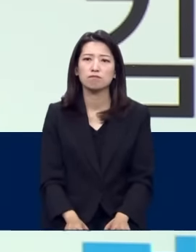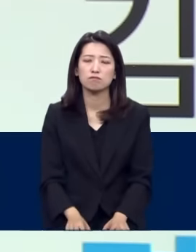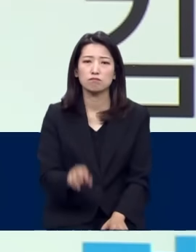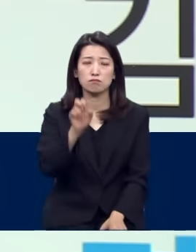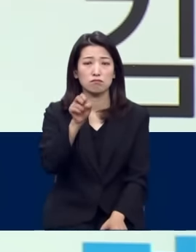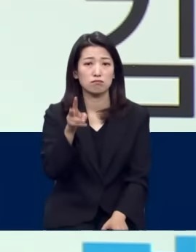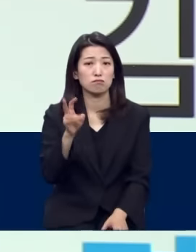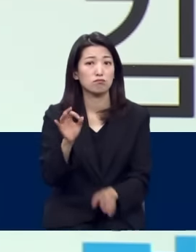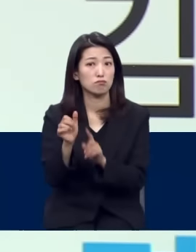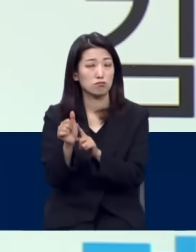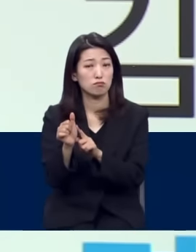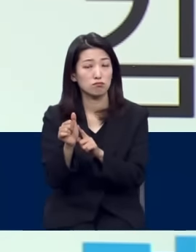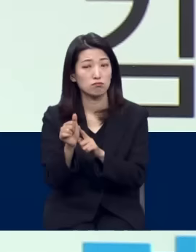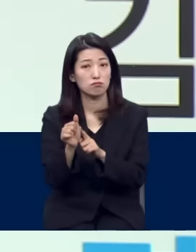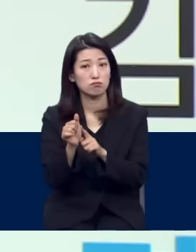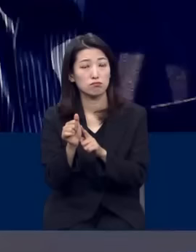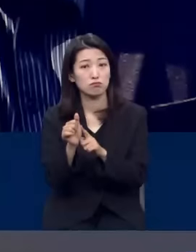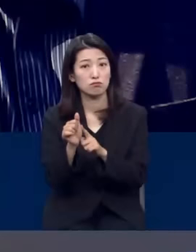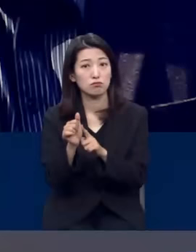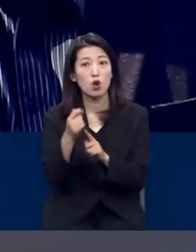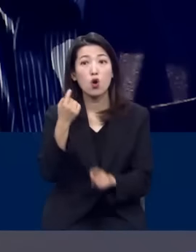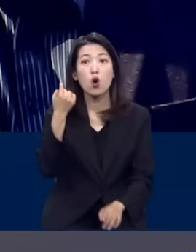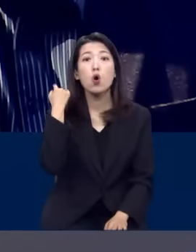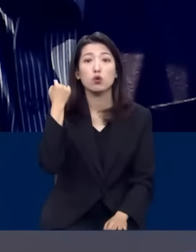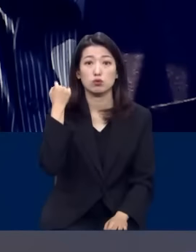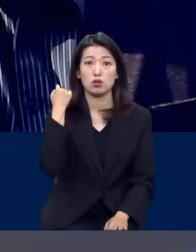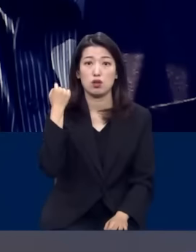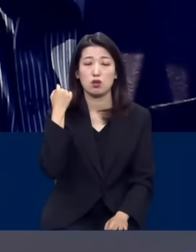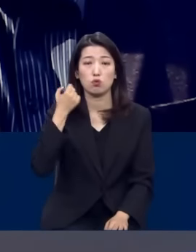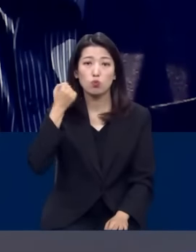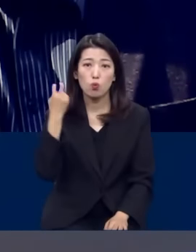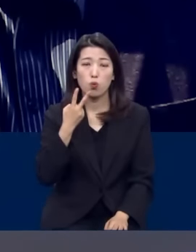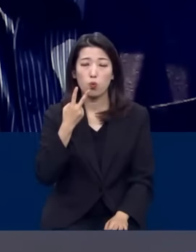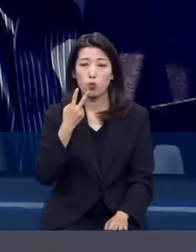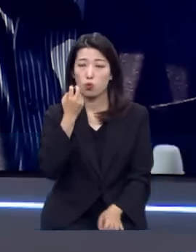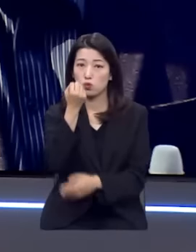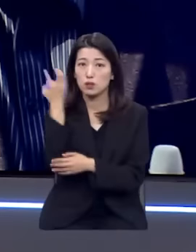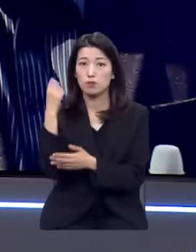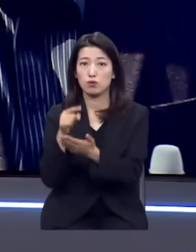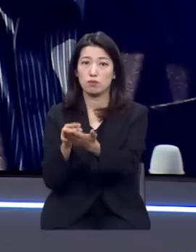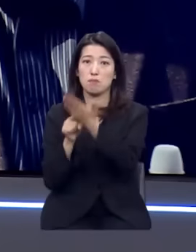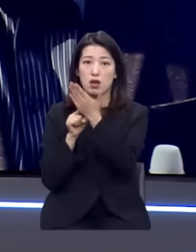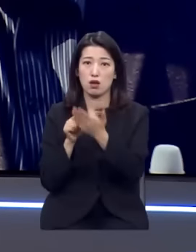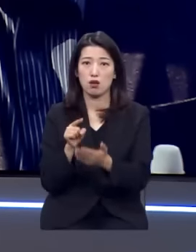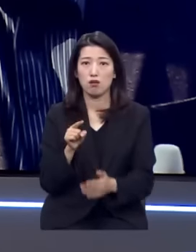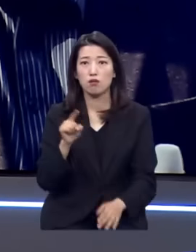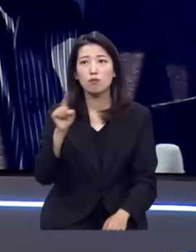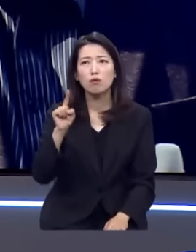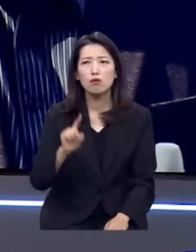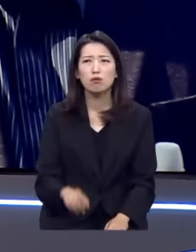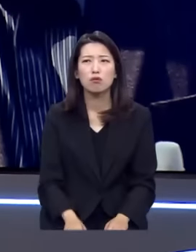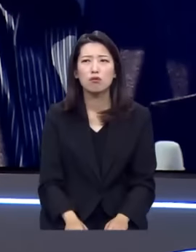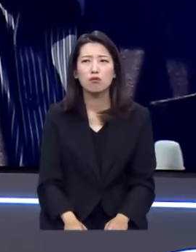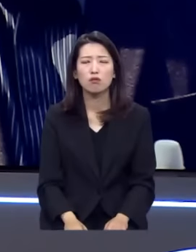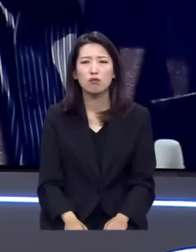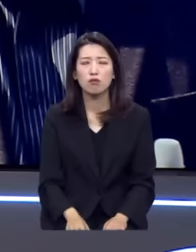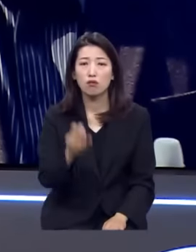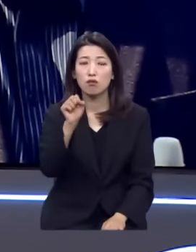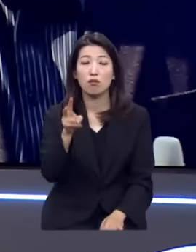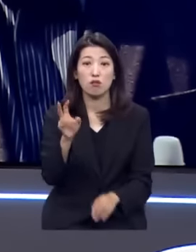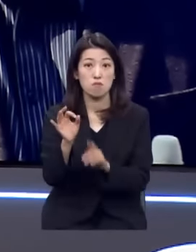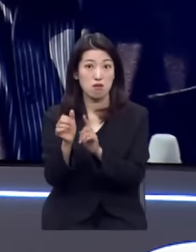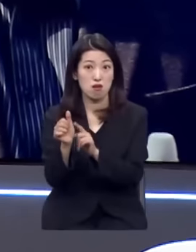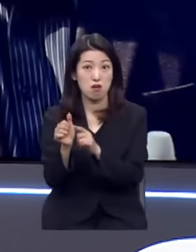나왔어요라고 말씀하셨어요 바로 어제 나온 보도 어제 무슨 보도가 있었느냐 이겁니다 명시가